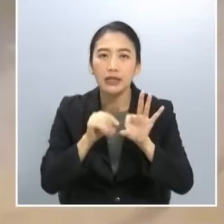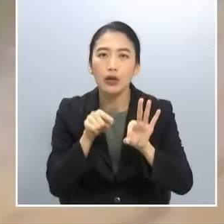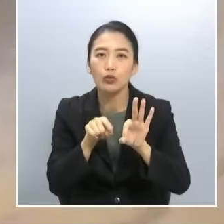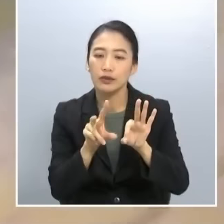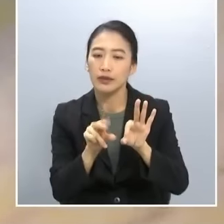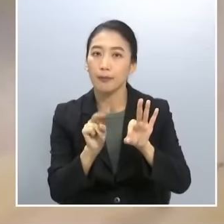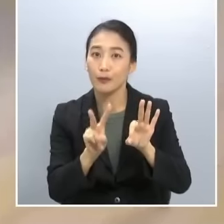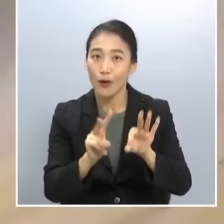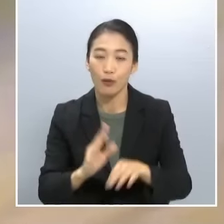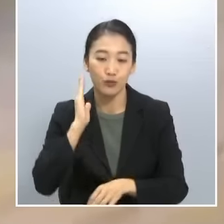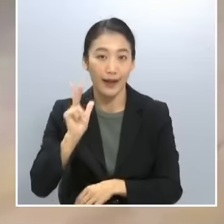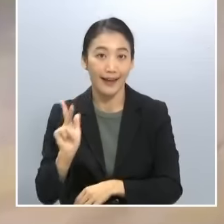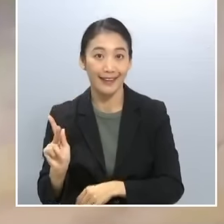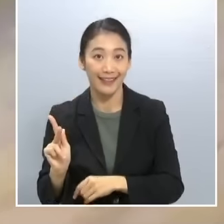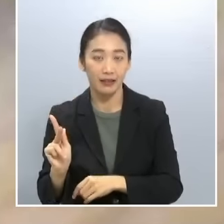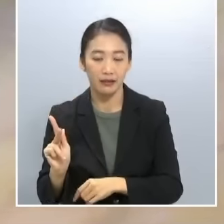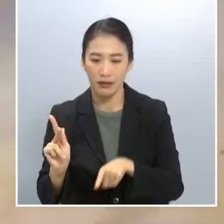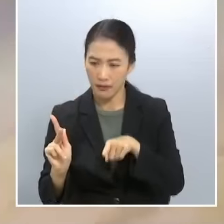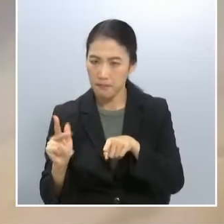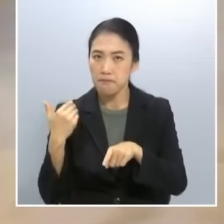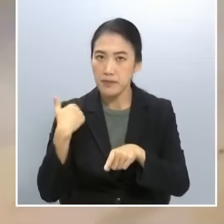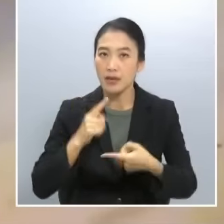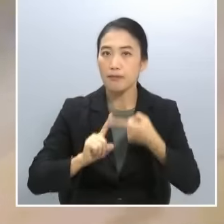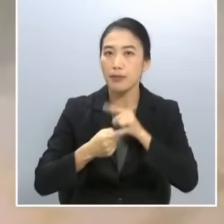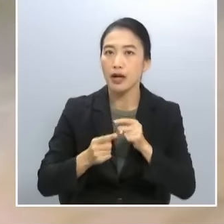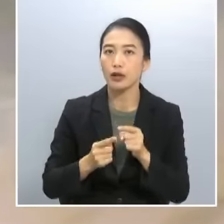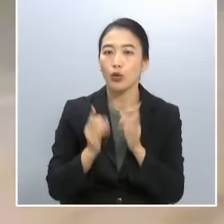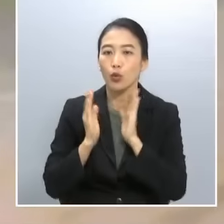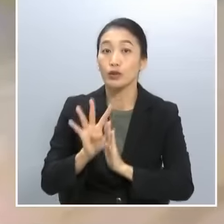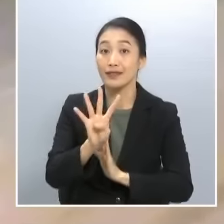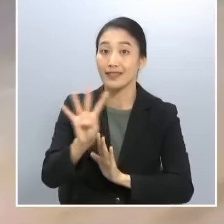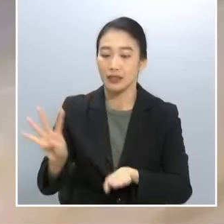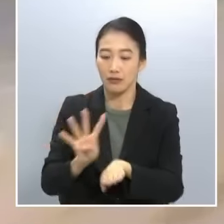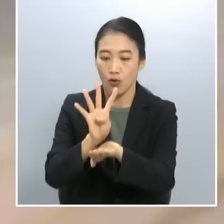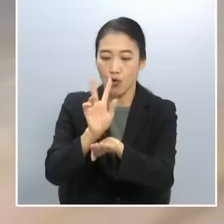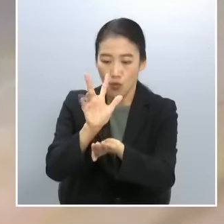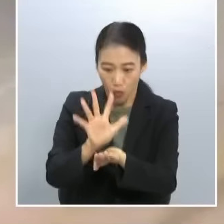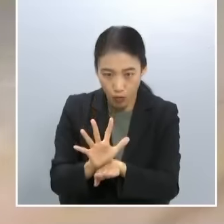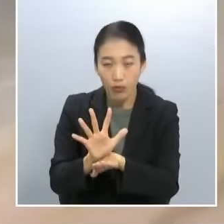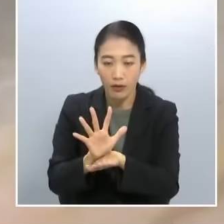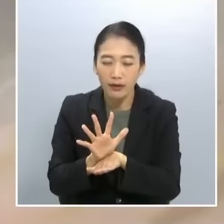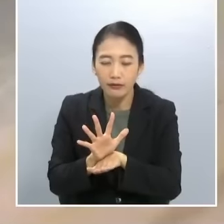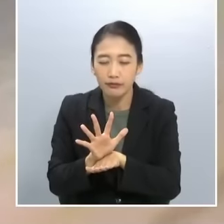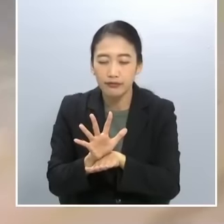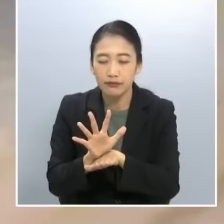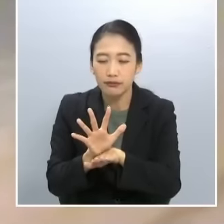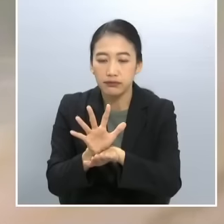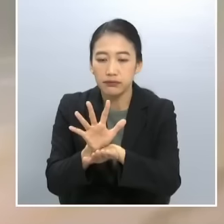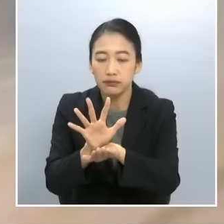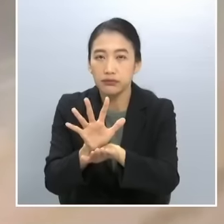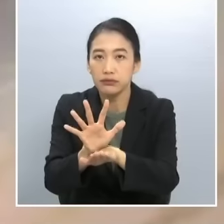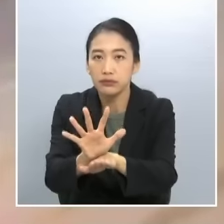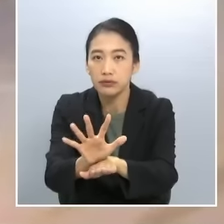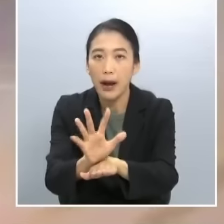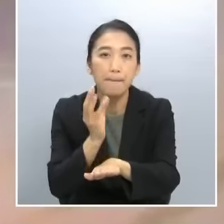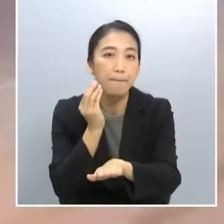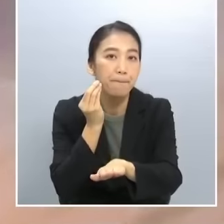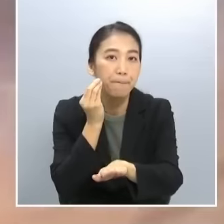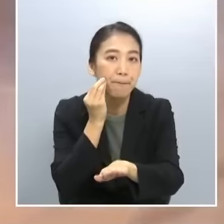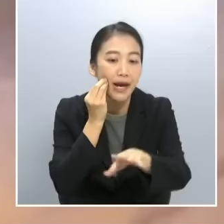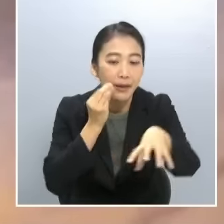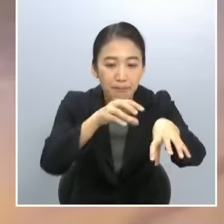คนขึ้นเก๋งสีแดงขับออกจากอู่มุ่งหน้าไปที่หมู่บ้านของพรแล้วไปดักรออุ้ม